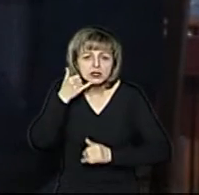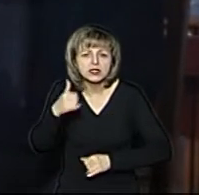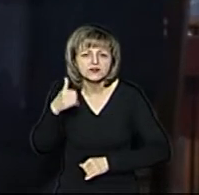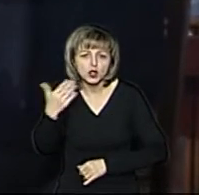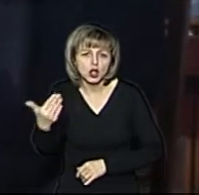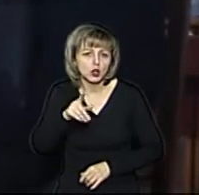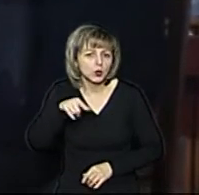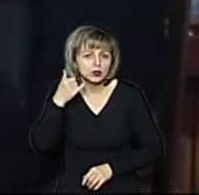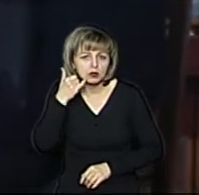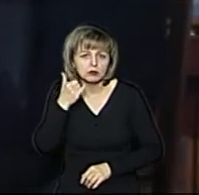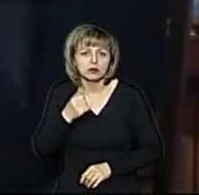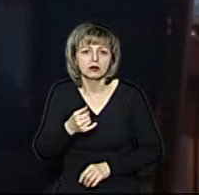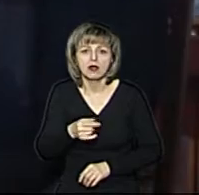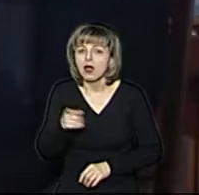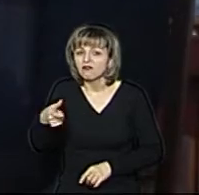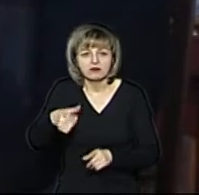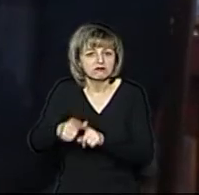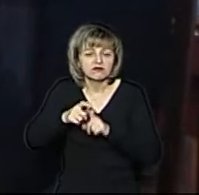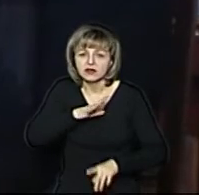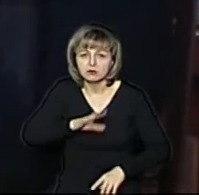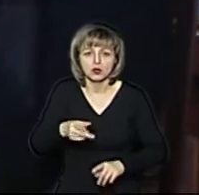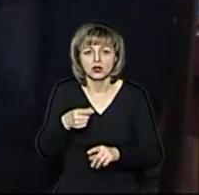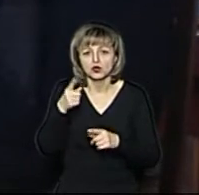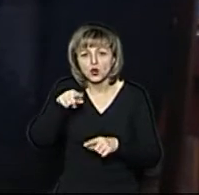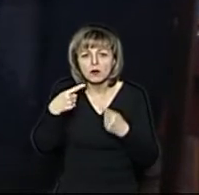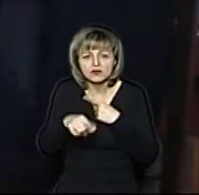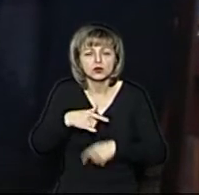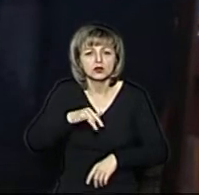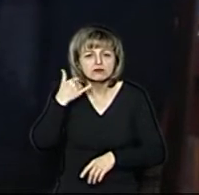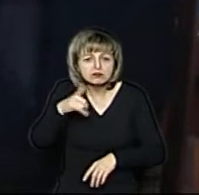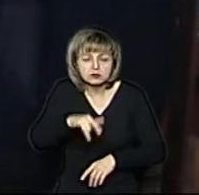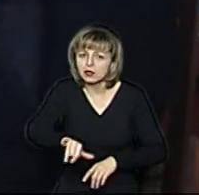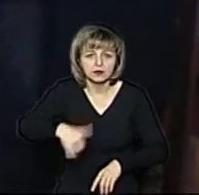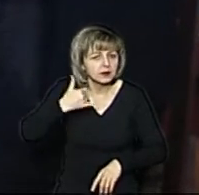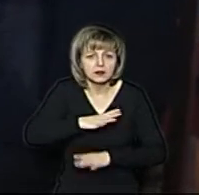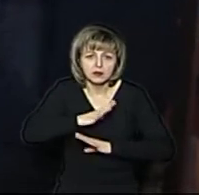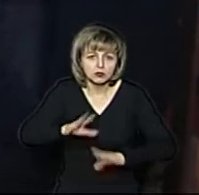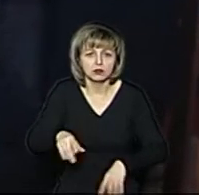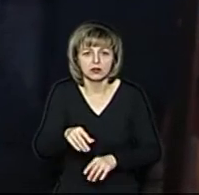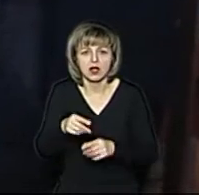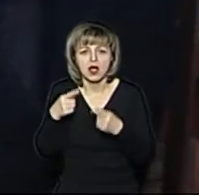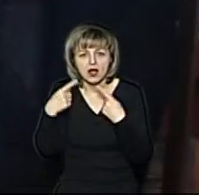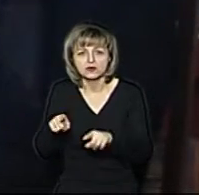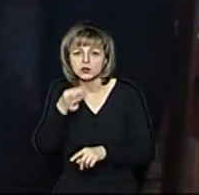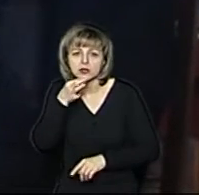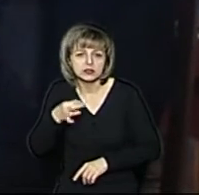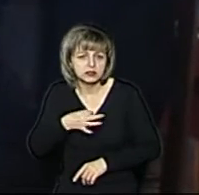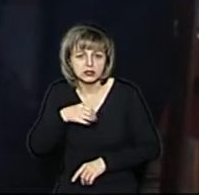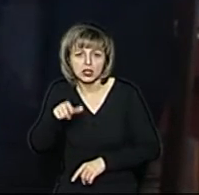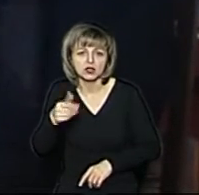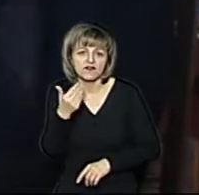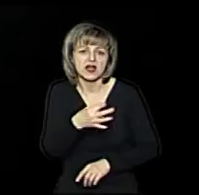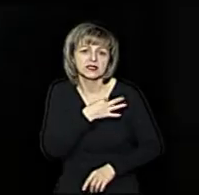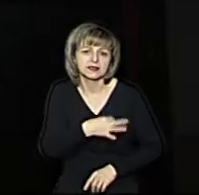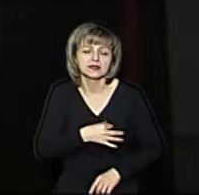його телефон, один не відповідав, номер другий не відповідав, а потім відповів той самий другий номер і сказали, що ваш